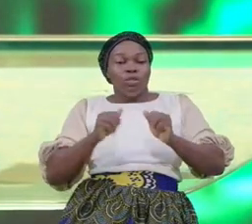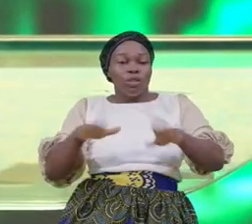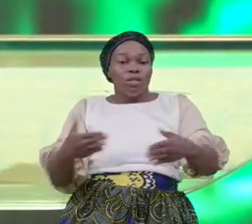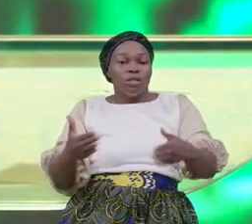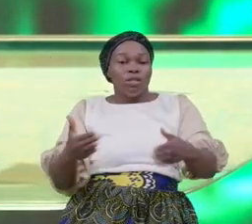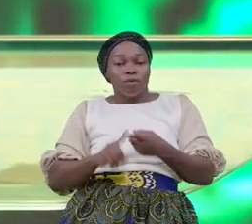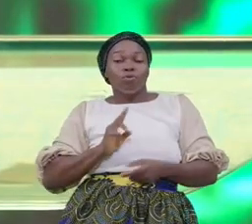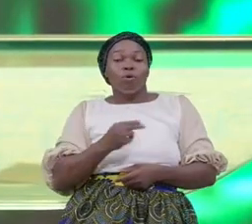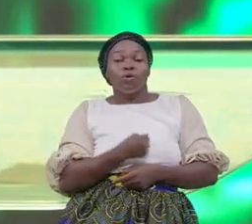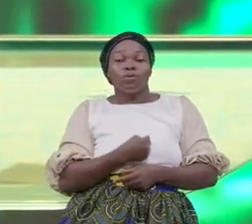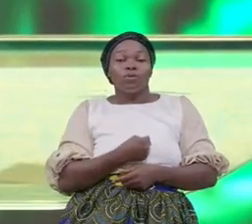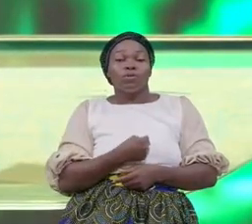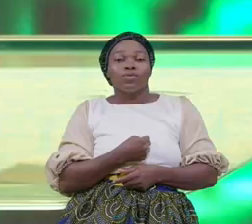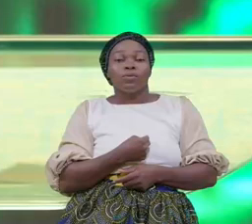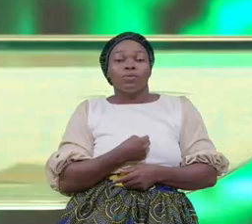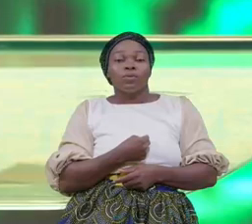sa part,